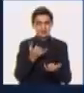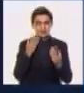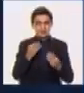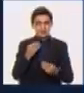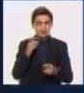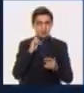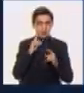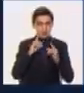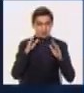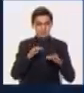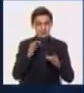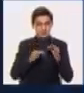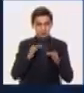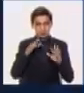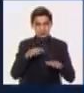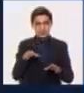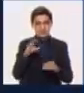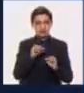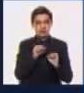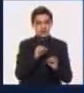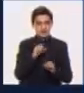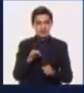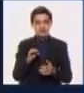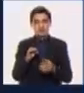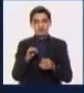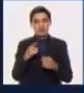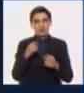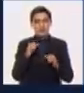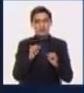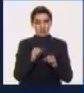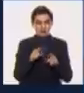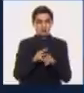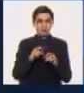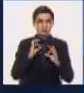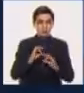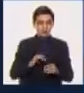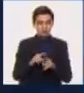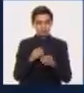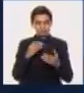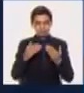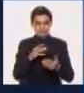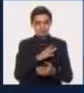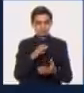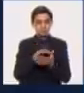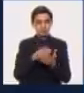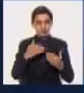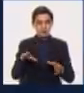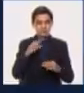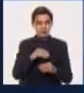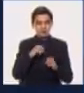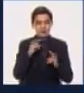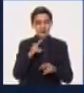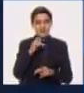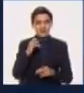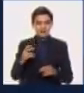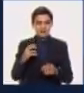тыңдауда судья сотталушылармен олардың қорғаушыларымен танысты. Сот қазақ тілінде өтуіне байланысты, бұл іске орыс тілінен аудармашылар жұмылдырылған, карантин